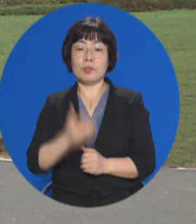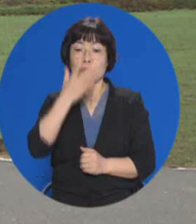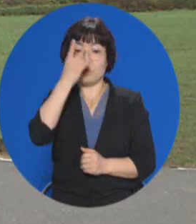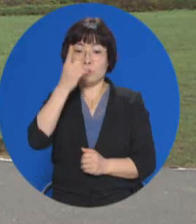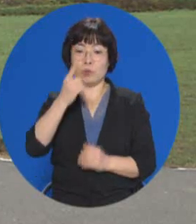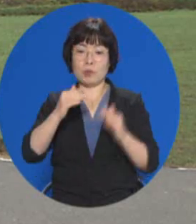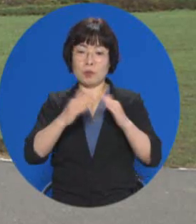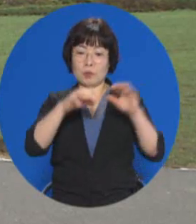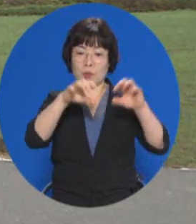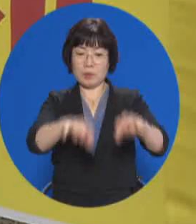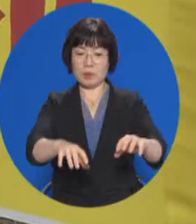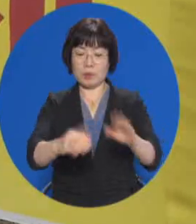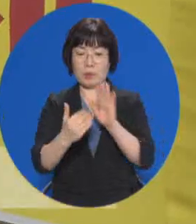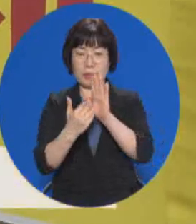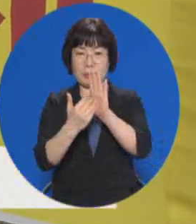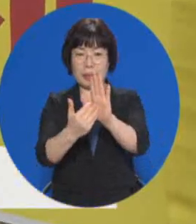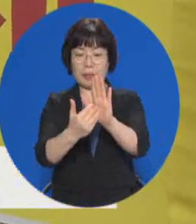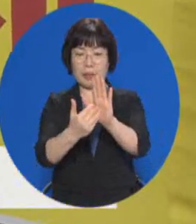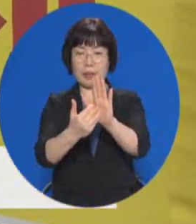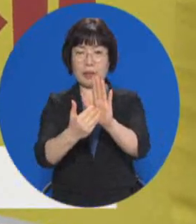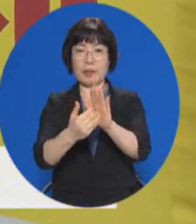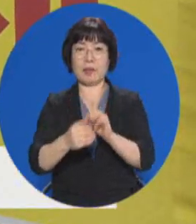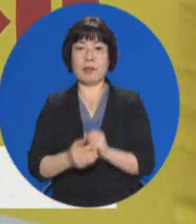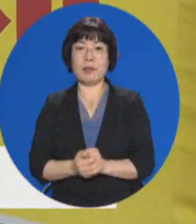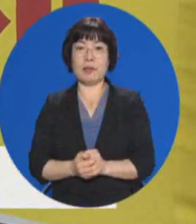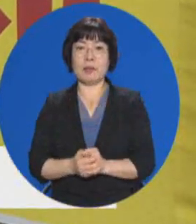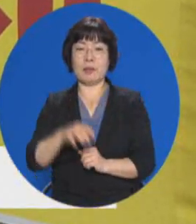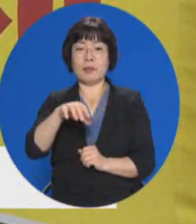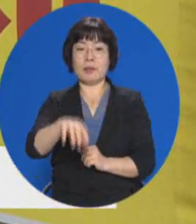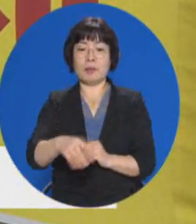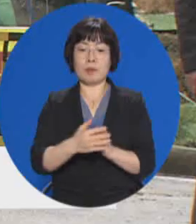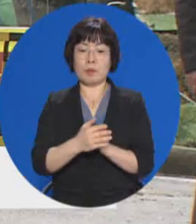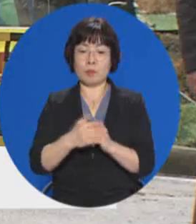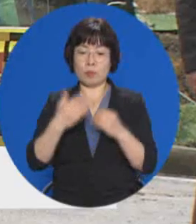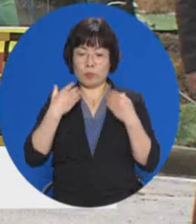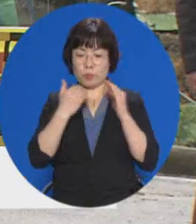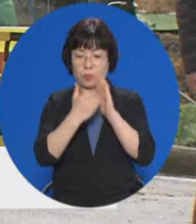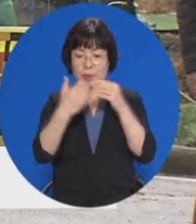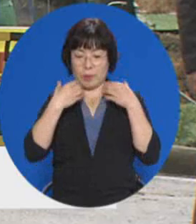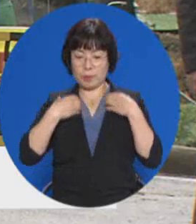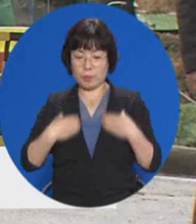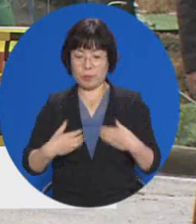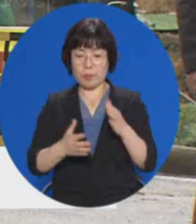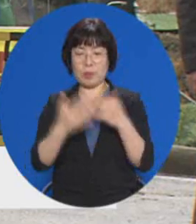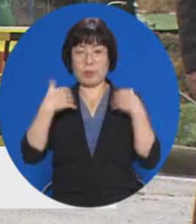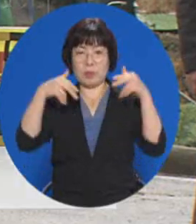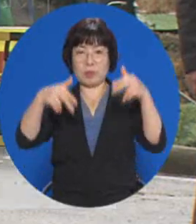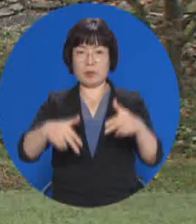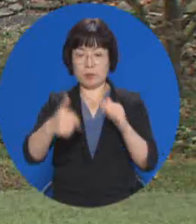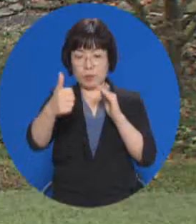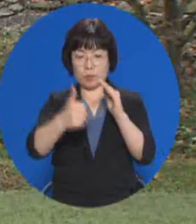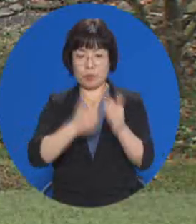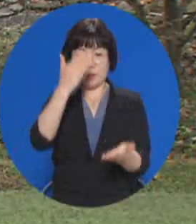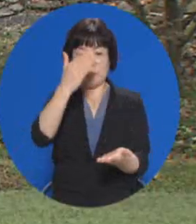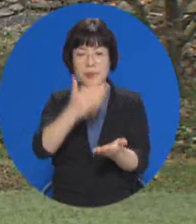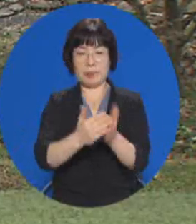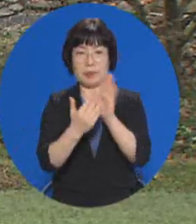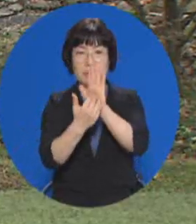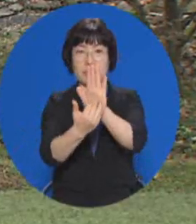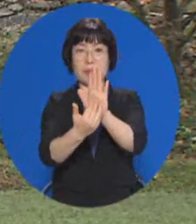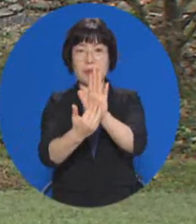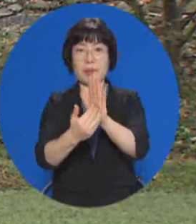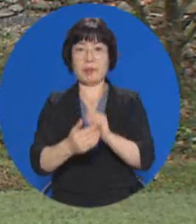순천의 한 시골마을 입구에 설치된 임시통제소. 방호복을 입은 시청 직원들이 외부인의 출입을 차단하고